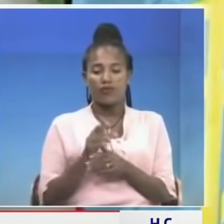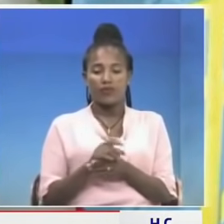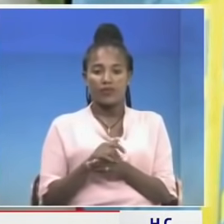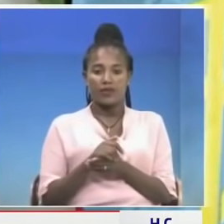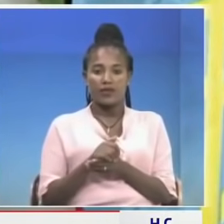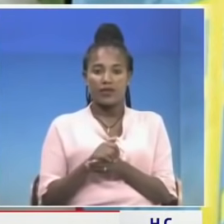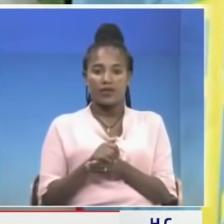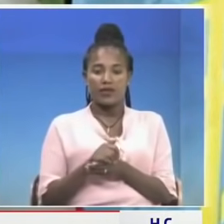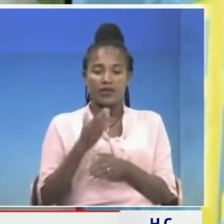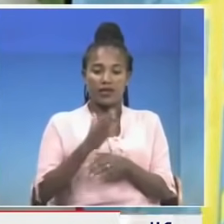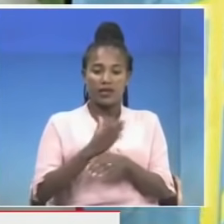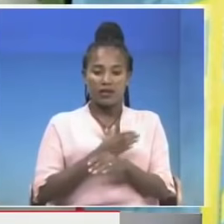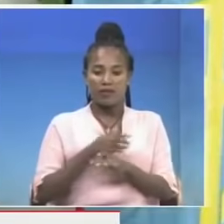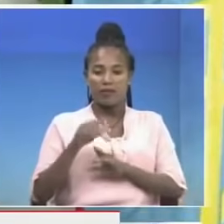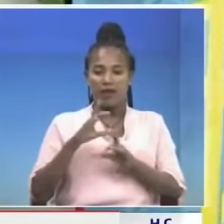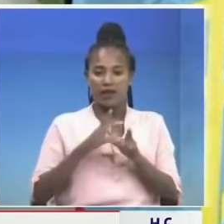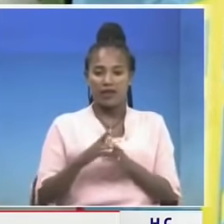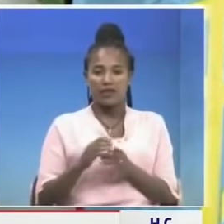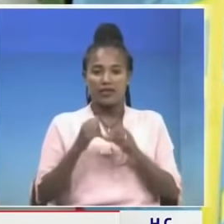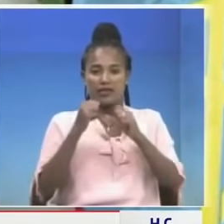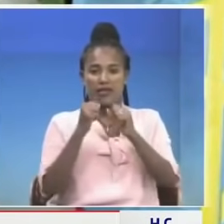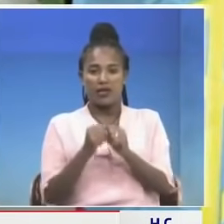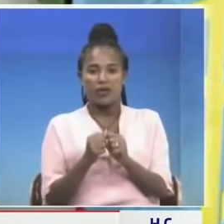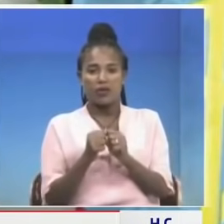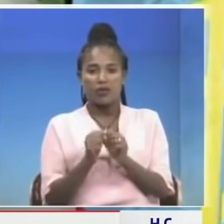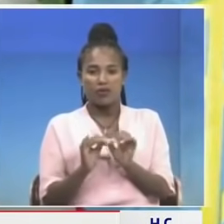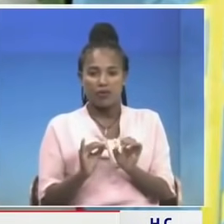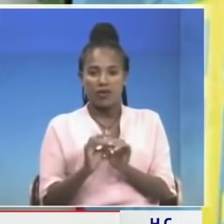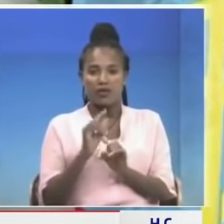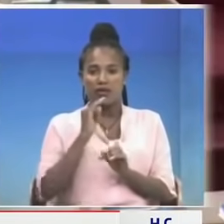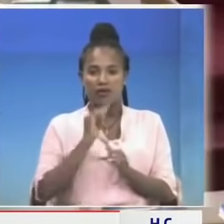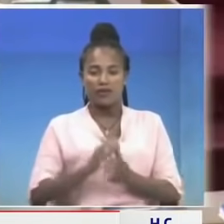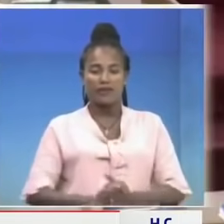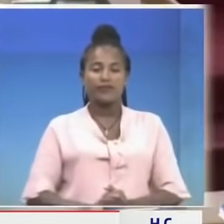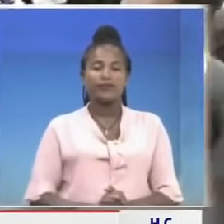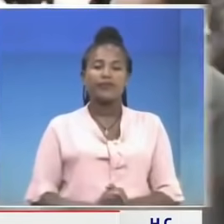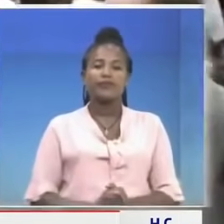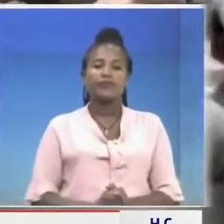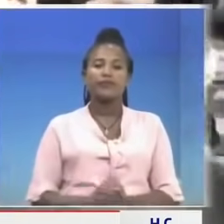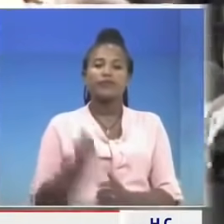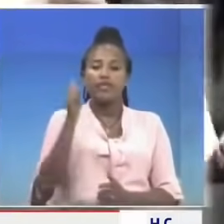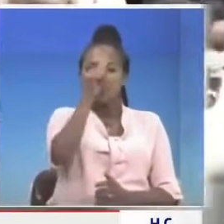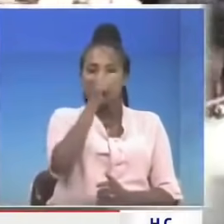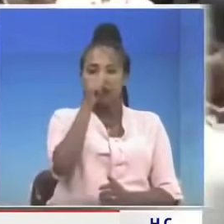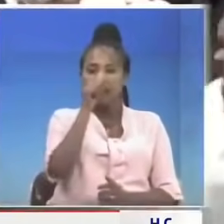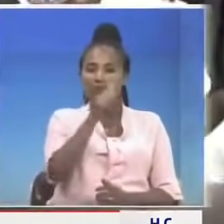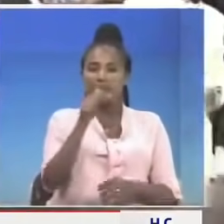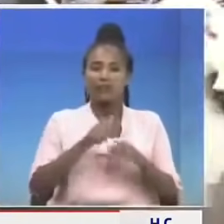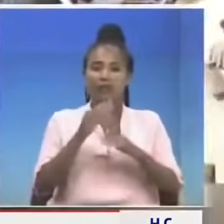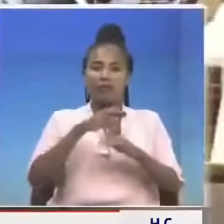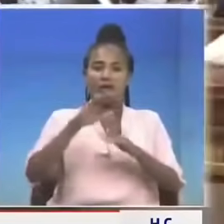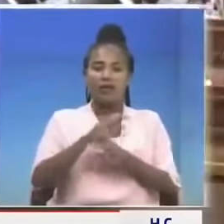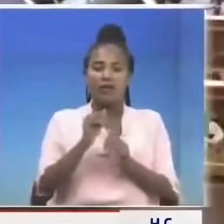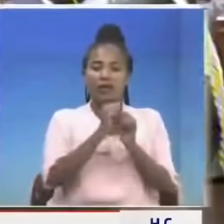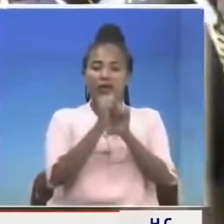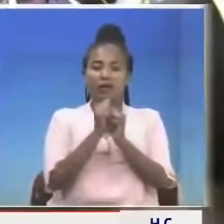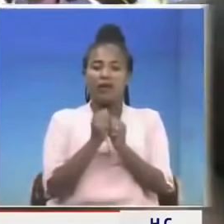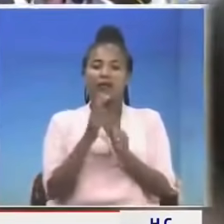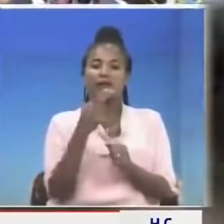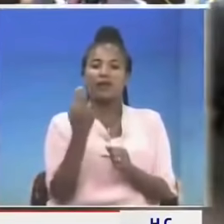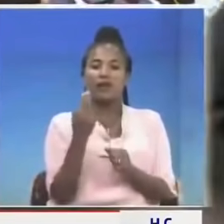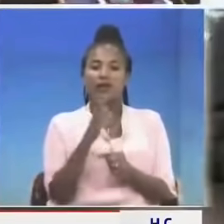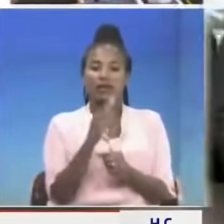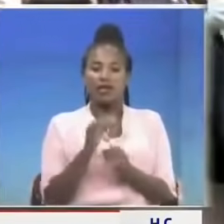ህብረተሰባችን በቶሎ እንዲያገግም ማድረግ ተጠናክሮ የሚቀጥል ይሆናል። ኢትዮጵያውያን ከምንጊዜውም በላይ በጋራ